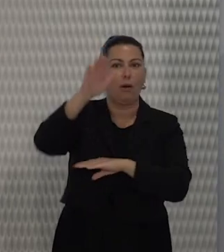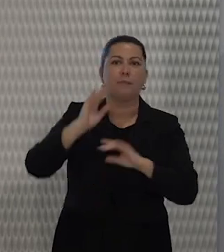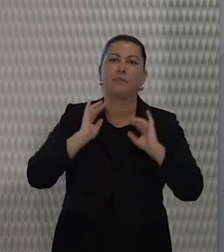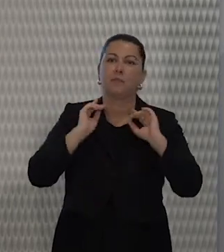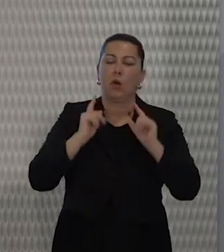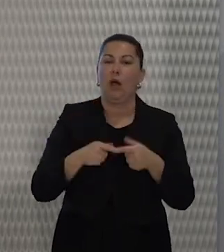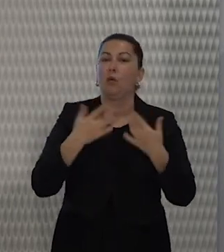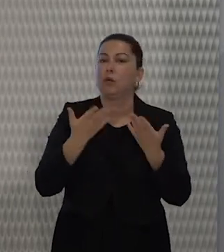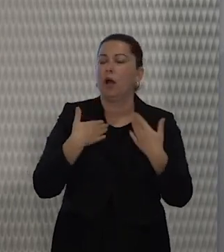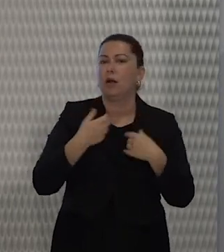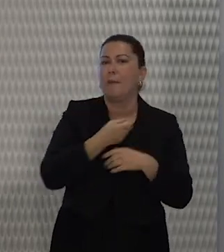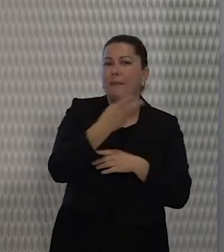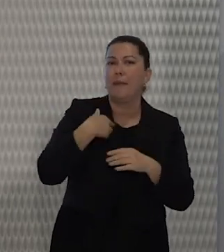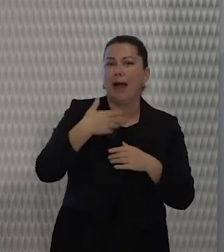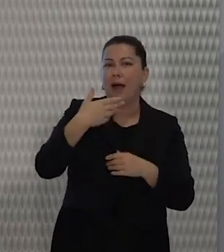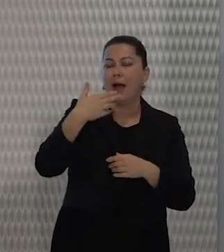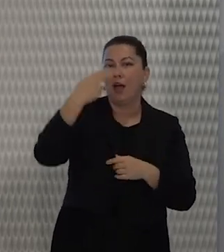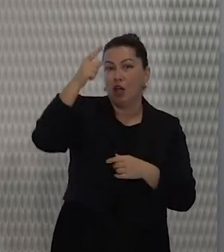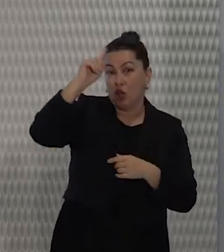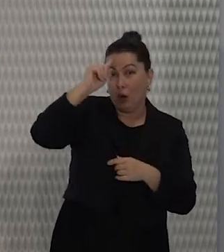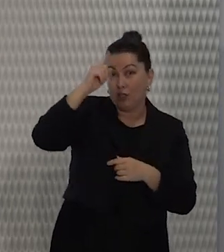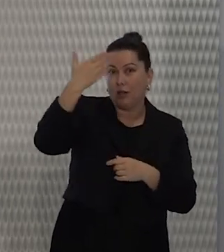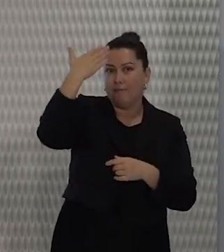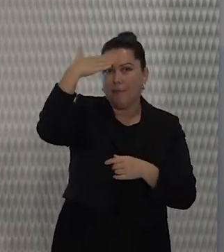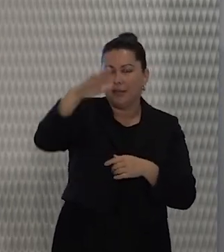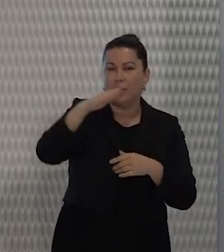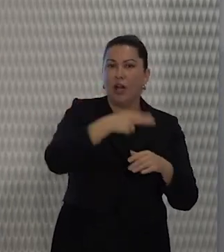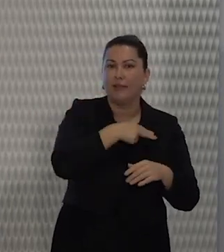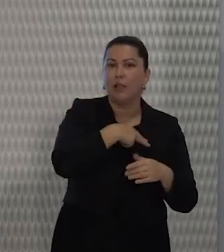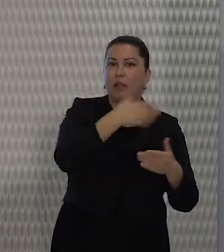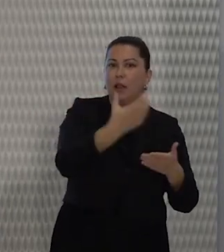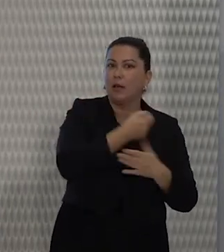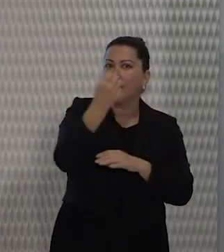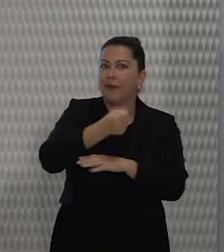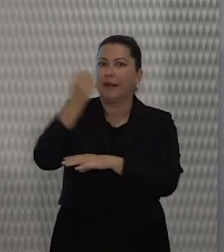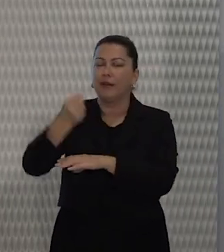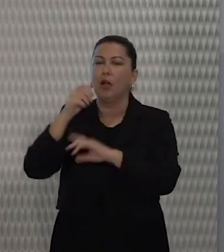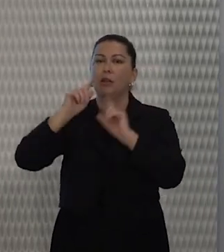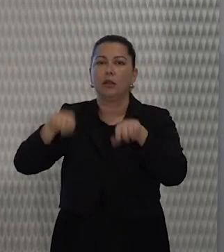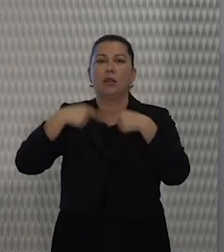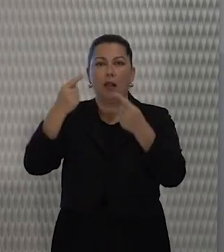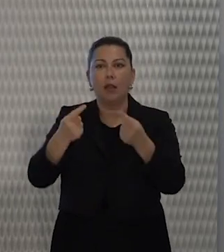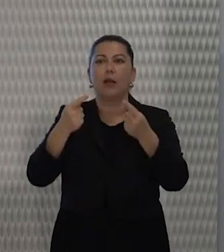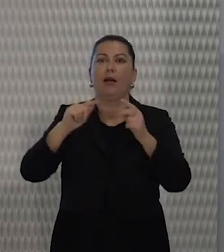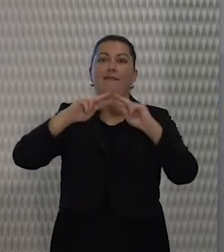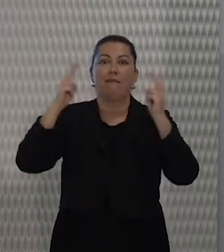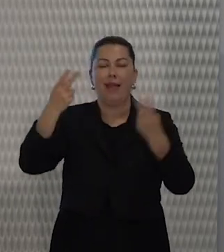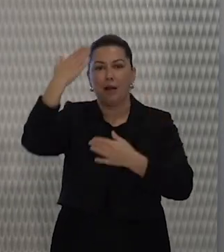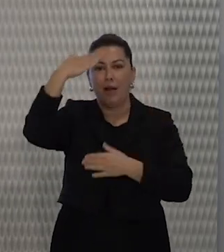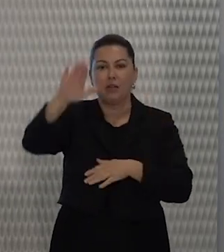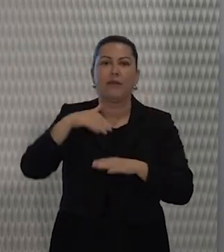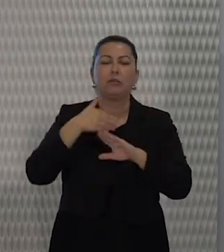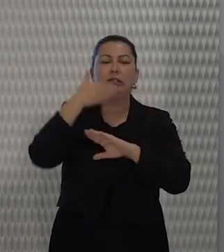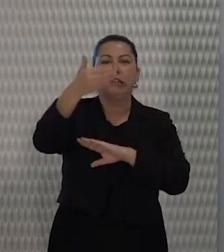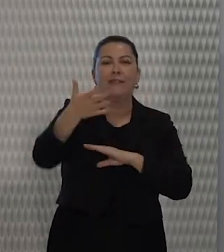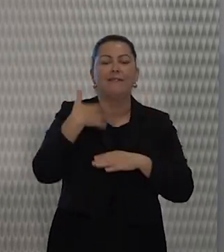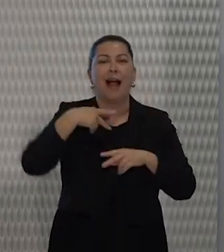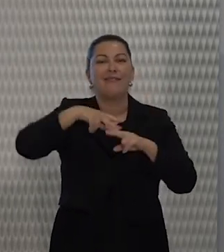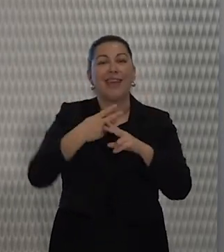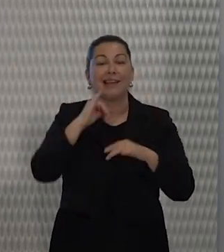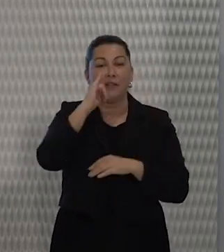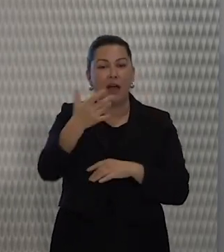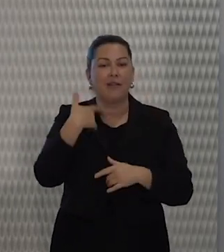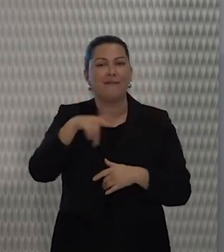paar deutschen Meisterschaftstiteln rein in die Weltmeisterschaft. Irgendwann war ich Werksfahrer, saß in Monte Carlo auf der